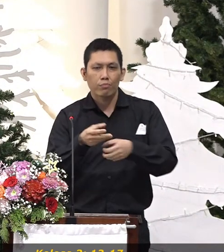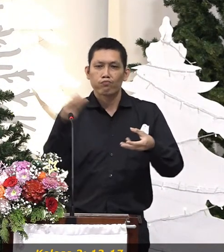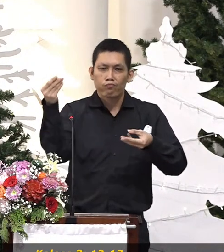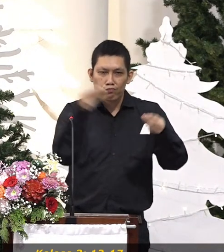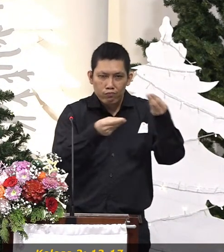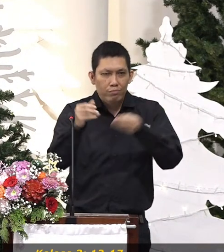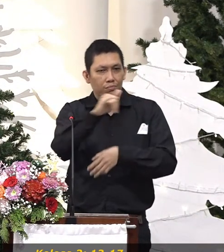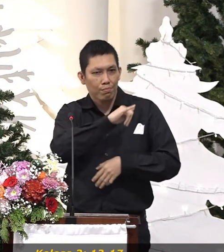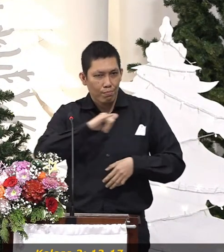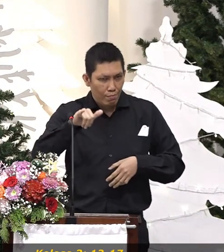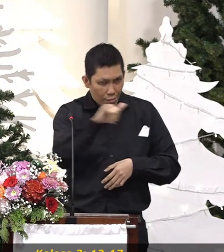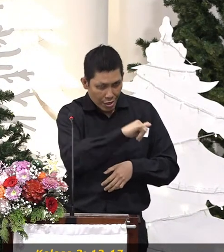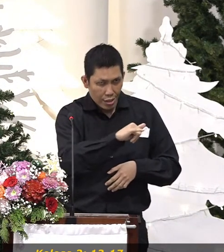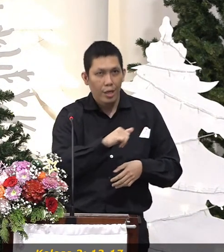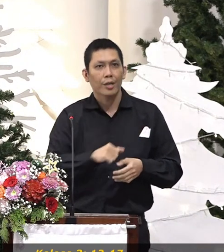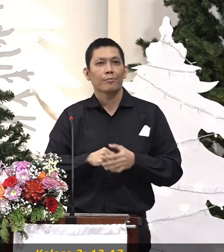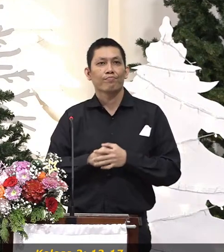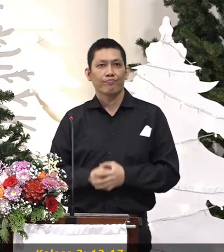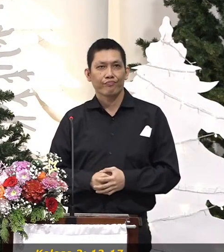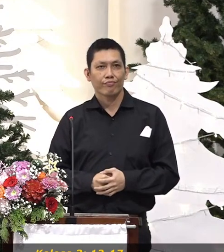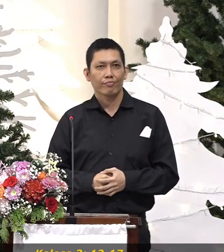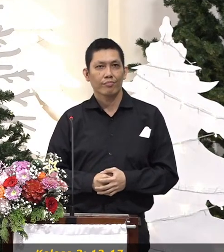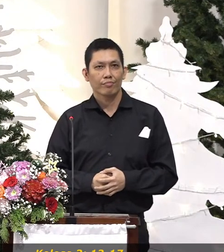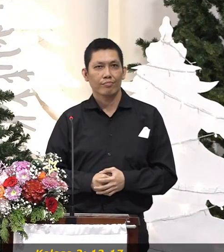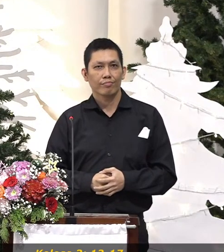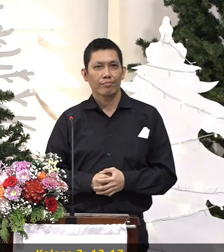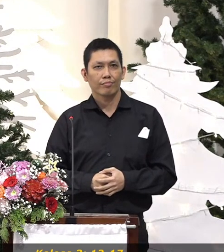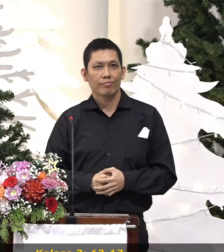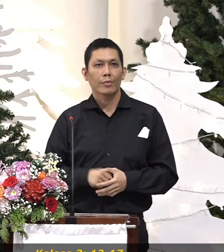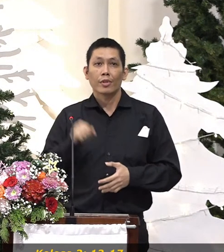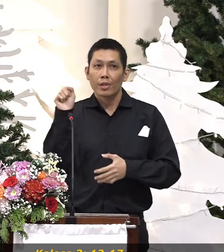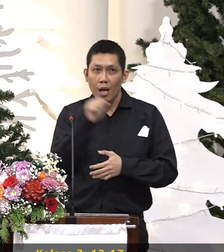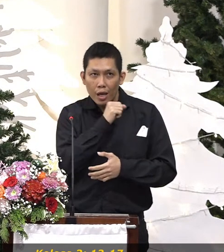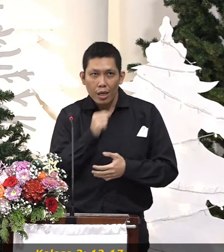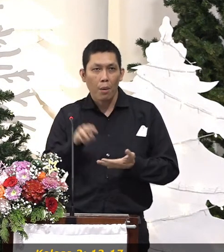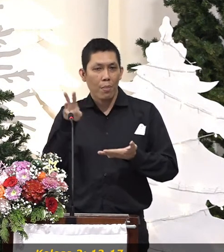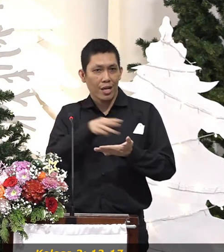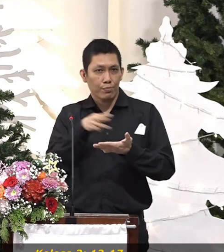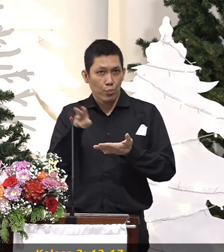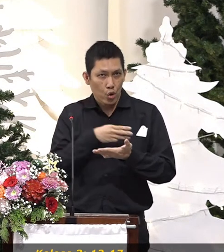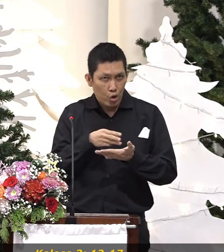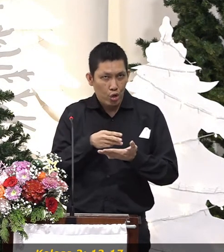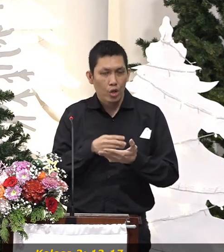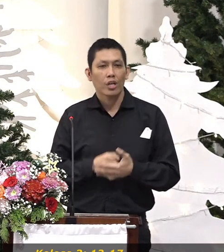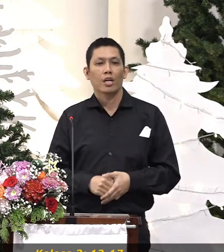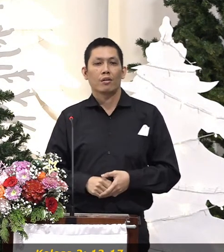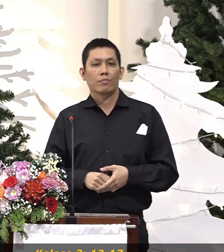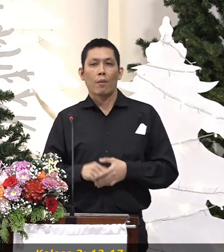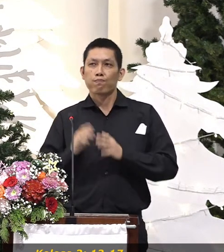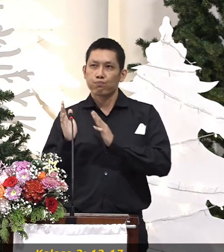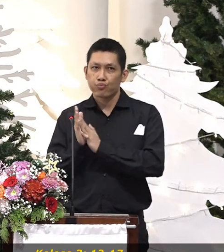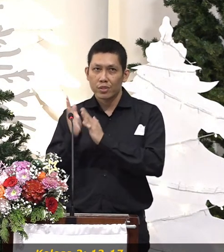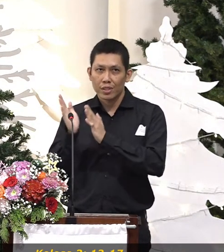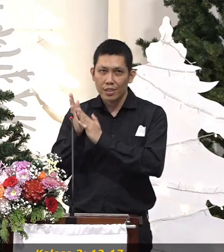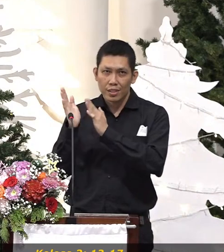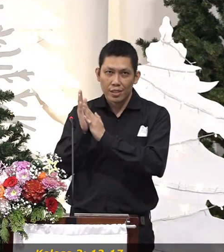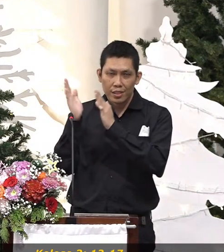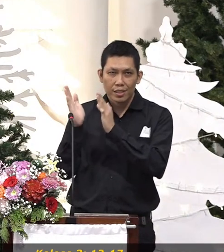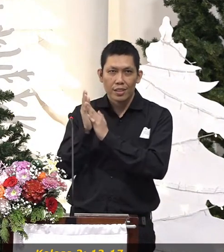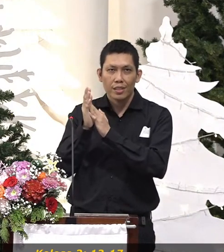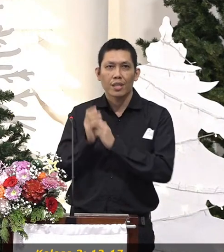hikmat mengajar dan menegur seorang akan yang lain, dan sambil menyanyikan